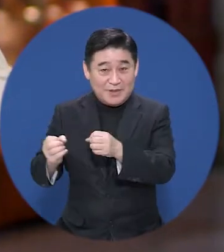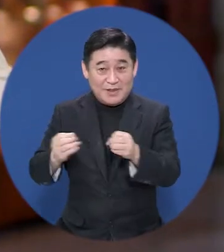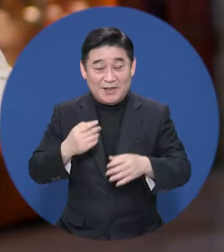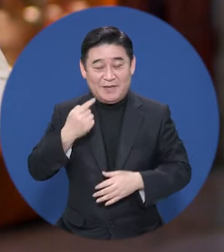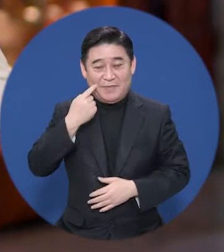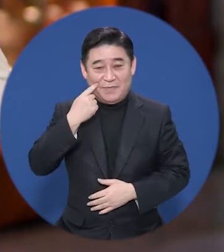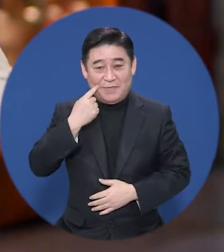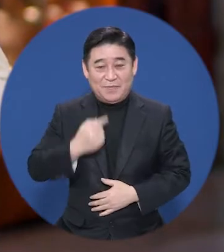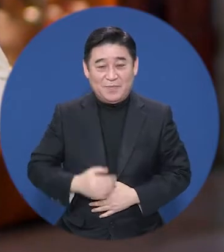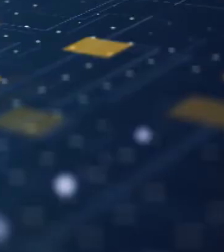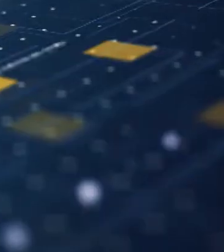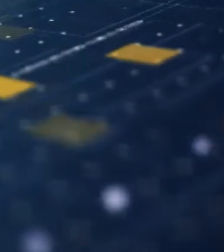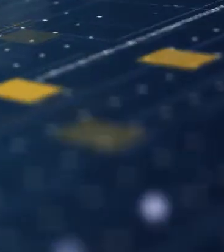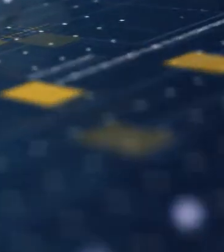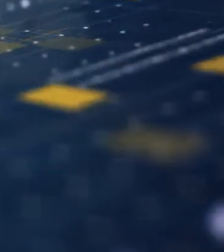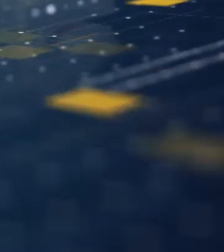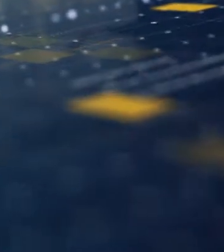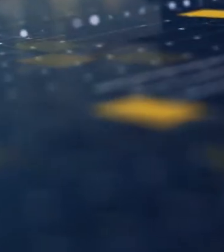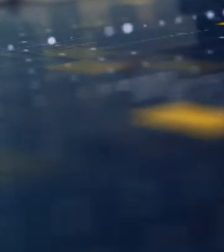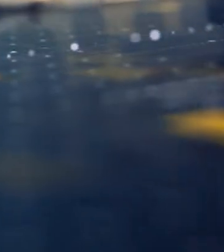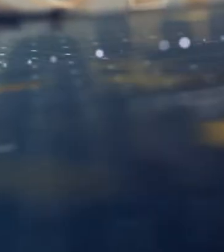나누겠습니다.